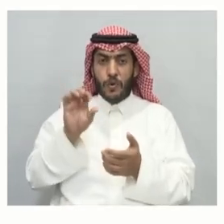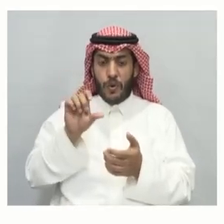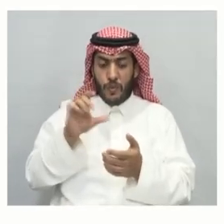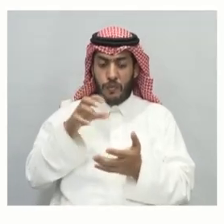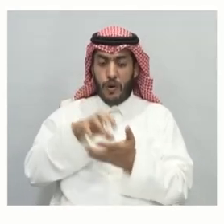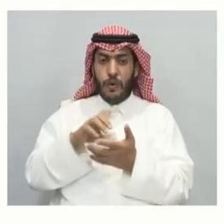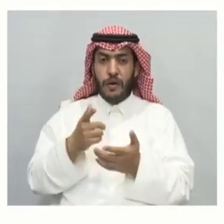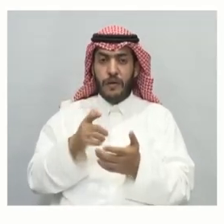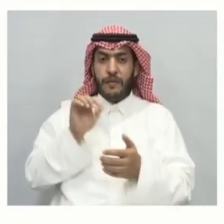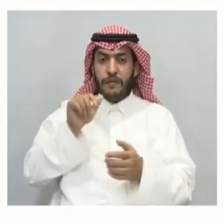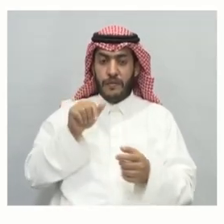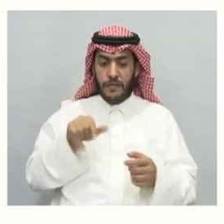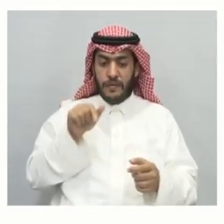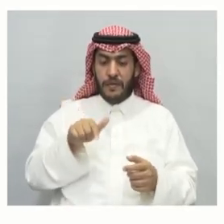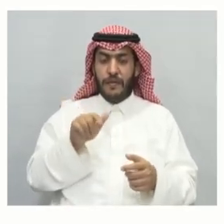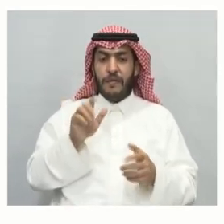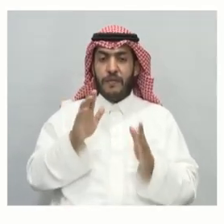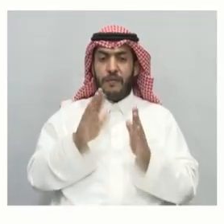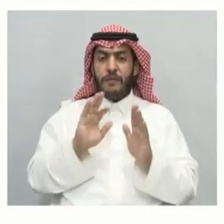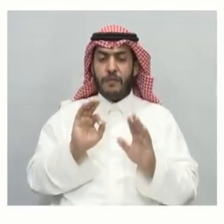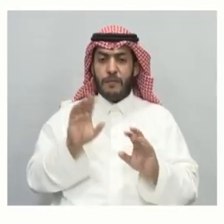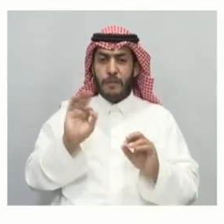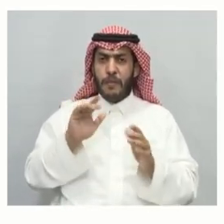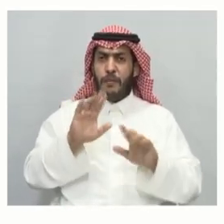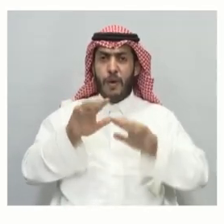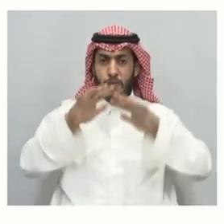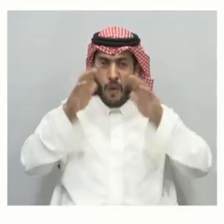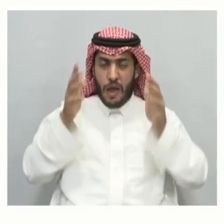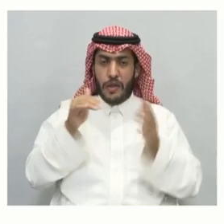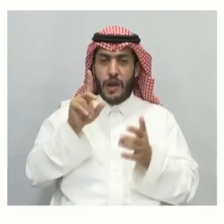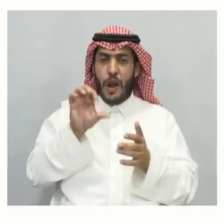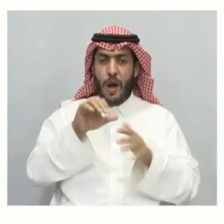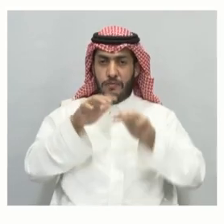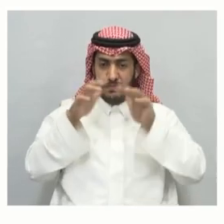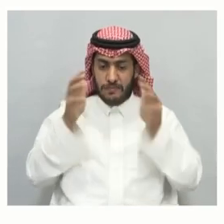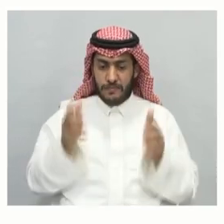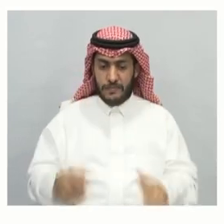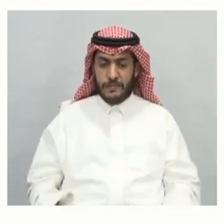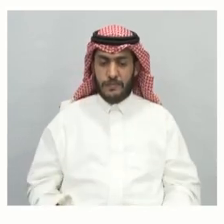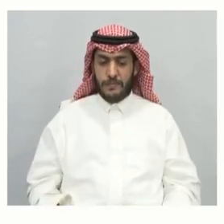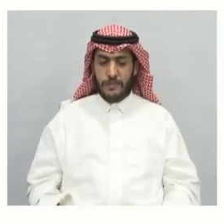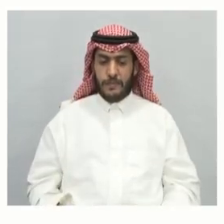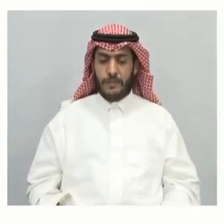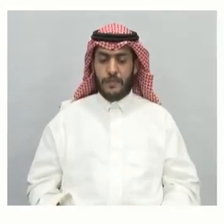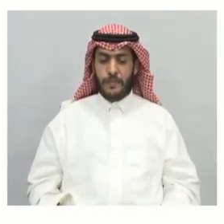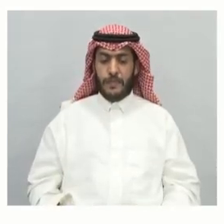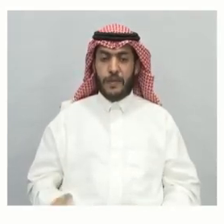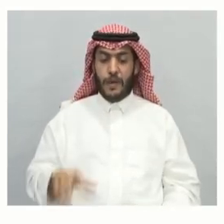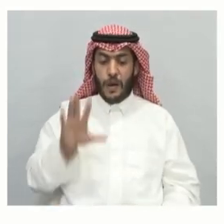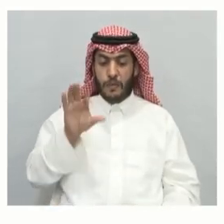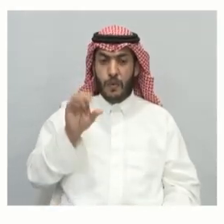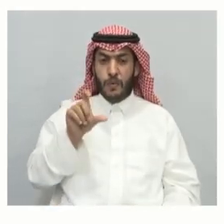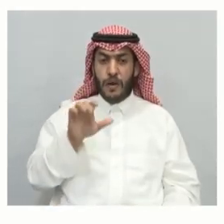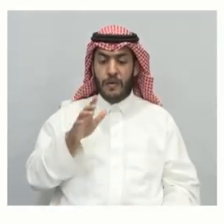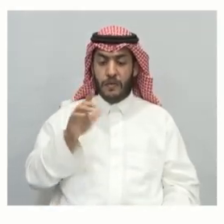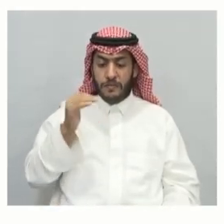الكترون موقعه في او محيط بالنواه محيط بالنواه الكترون محيط بالنواه بينما البروتون